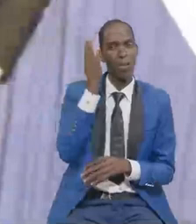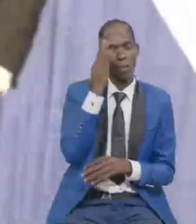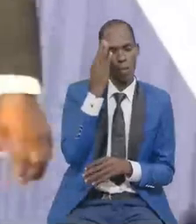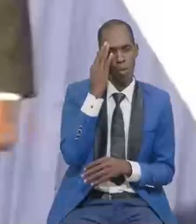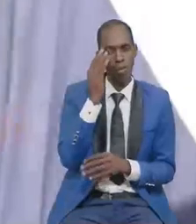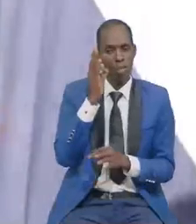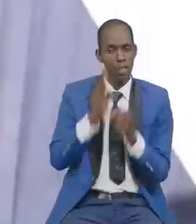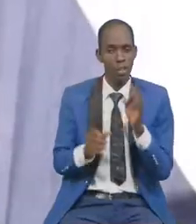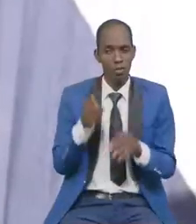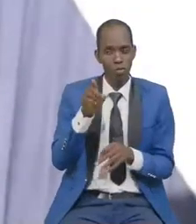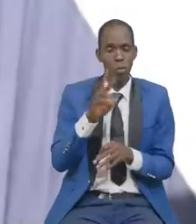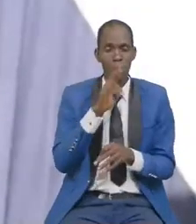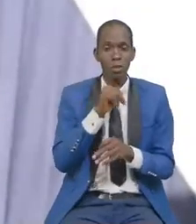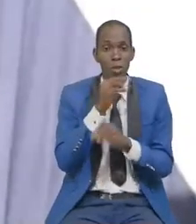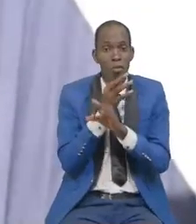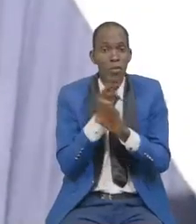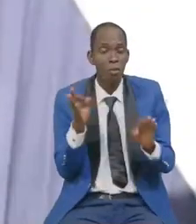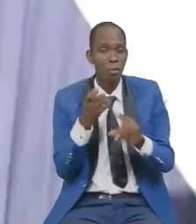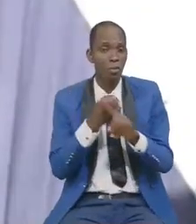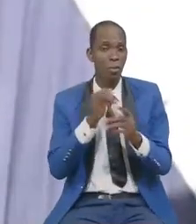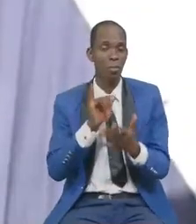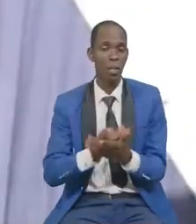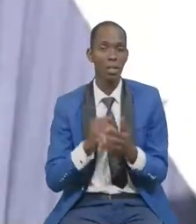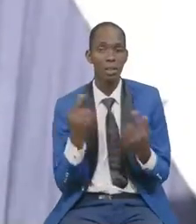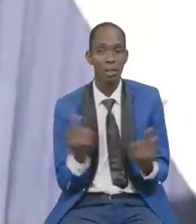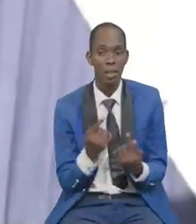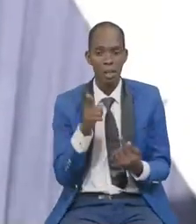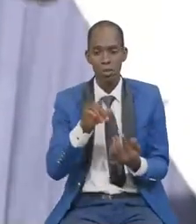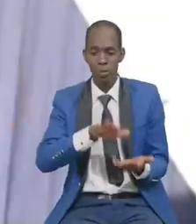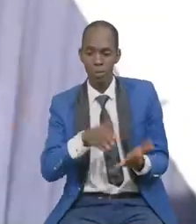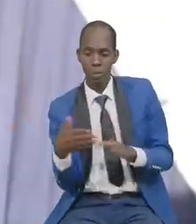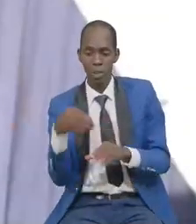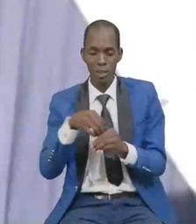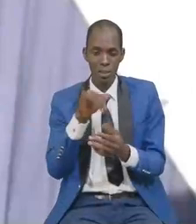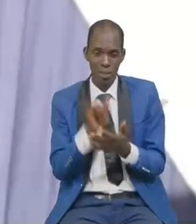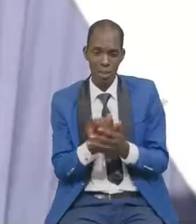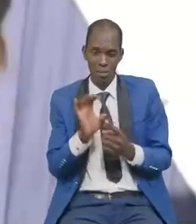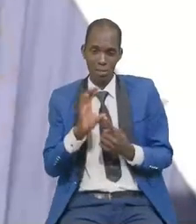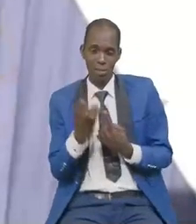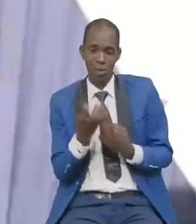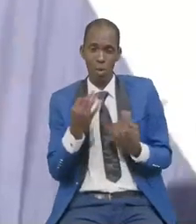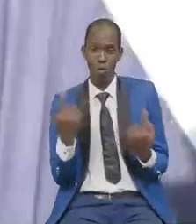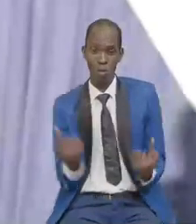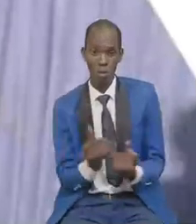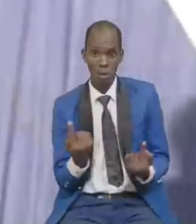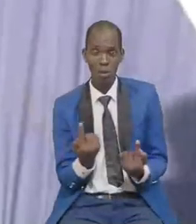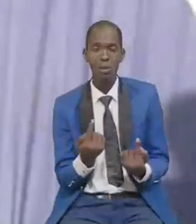libre de ce péché et tu meurs dans cette condition, esclave du